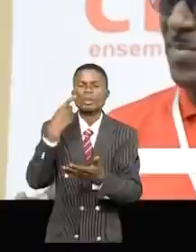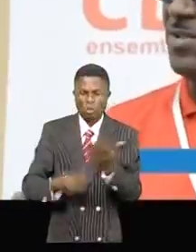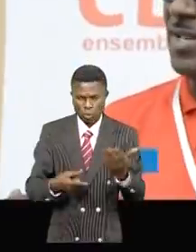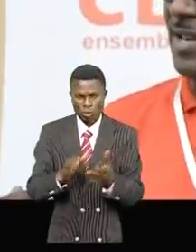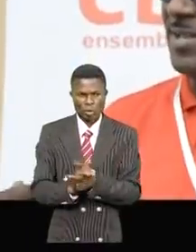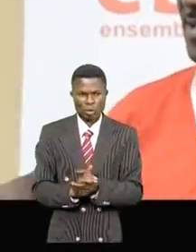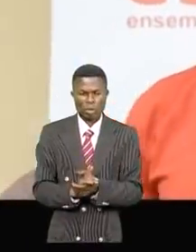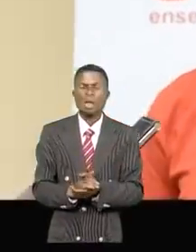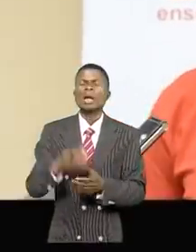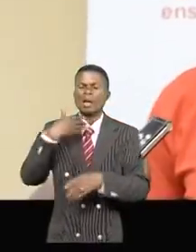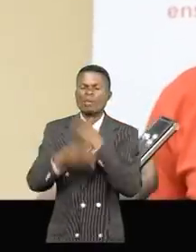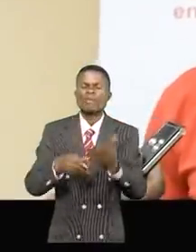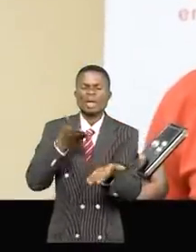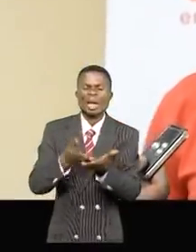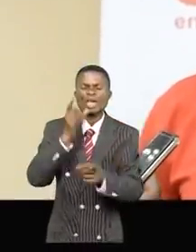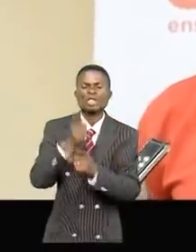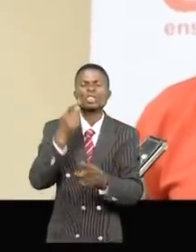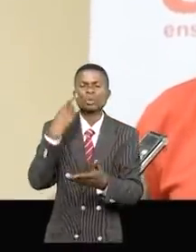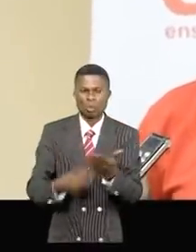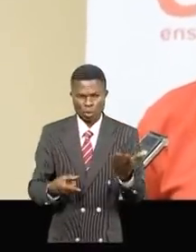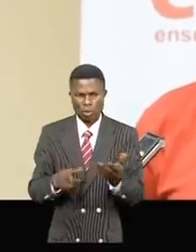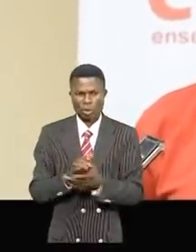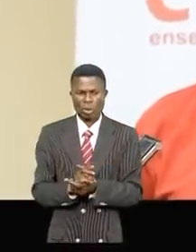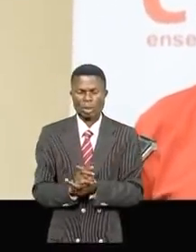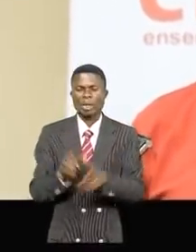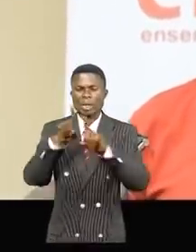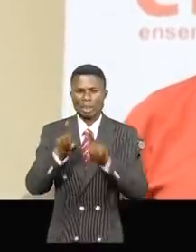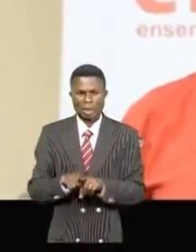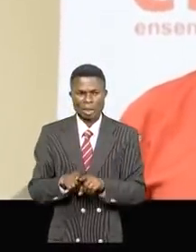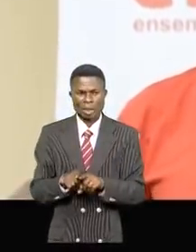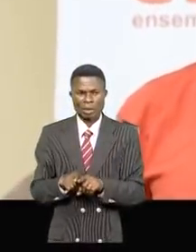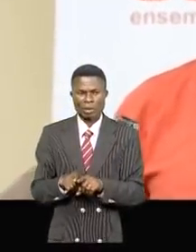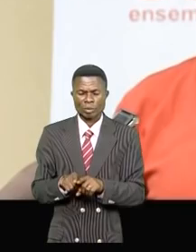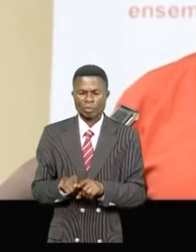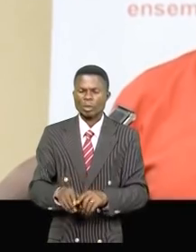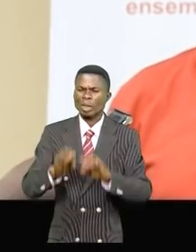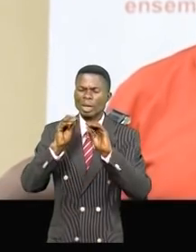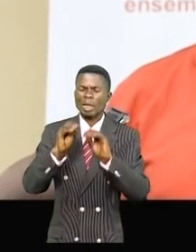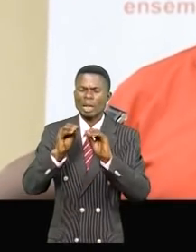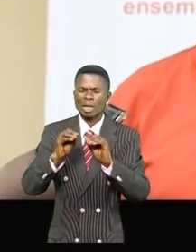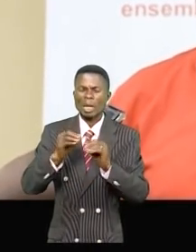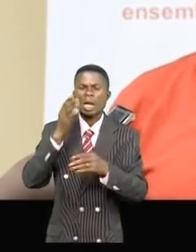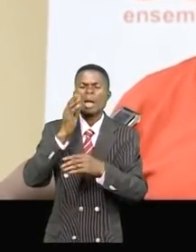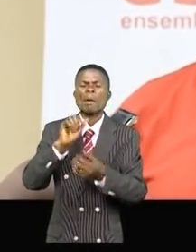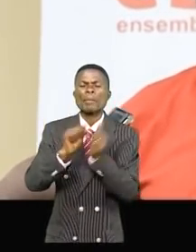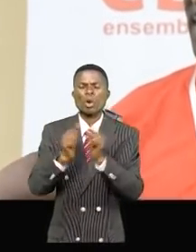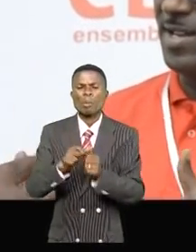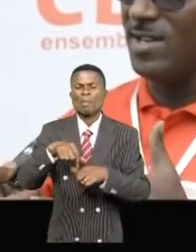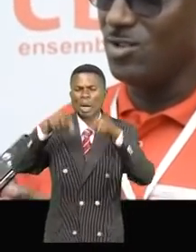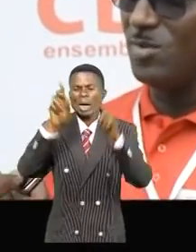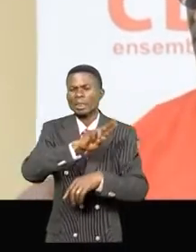de ces réalisations? Et comment également tirer les enseignements de l'année 2020 pour pouvoir planifier